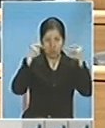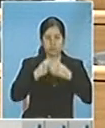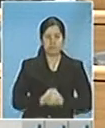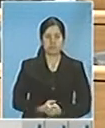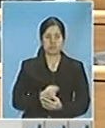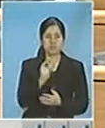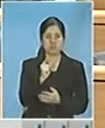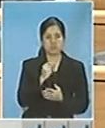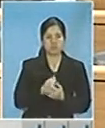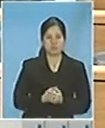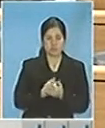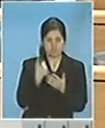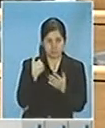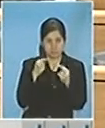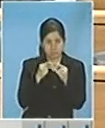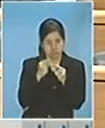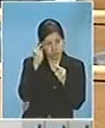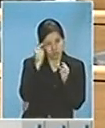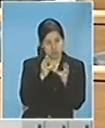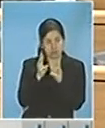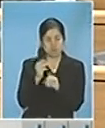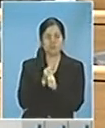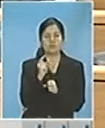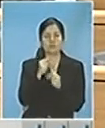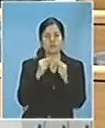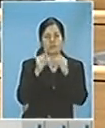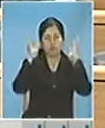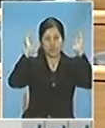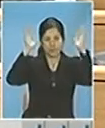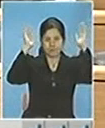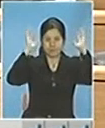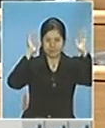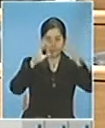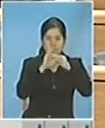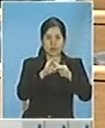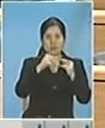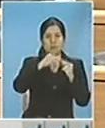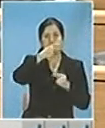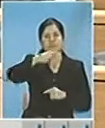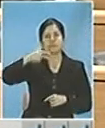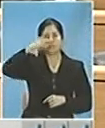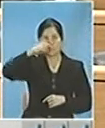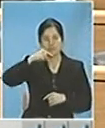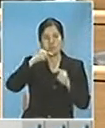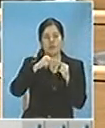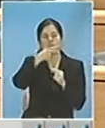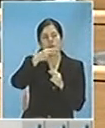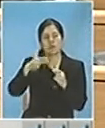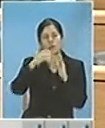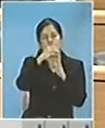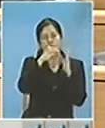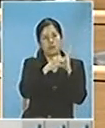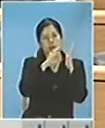ควรจะมีการรณรงค์เรื่องของภาษาไทยภาษาถิ่นของทุกภาค